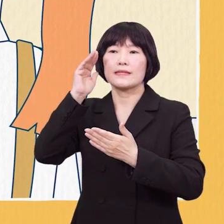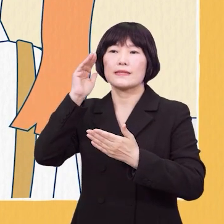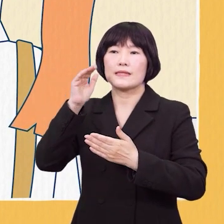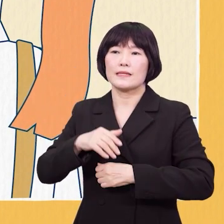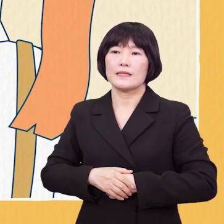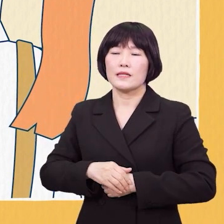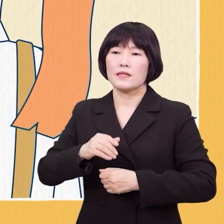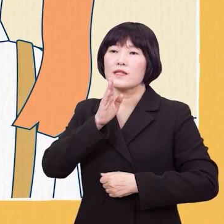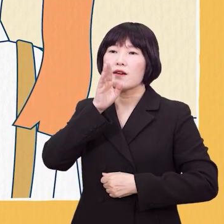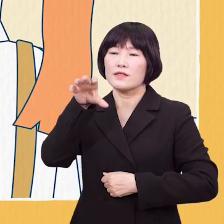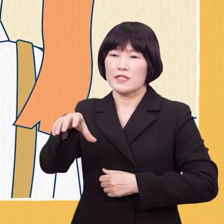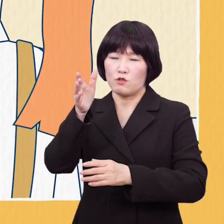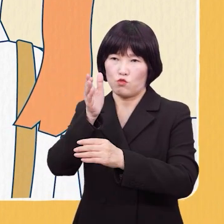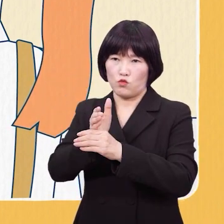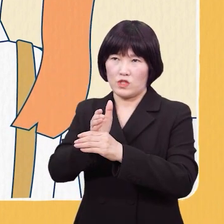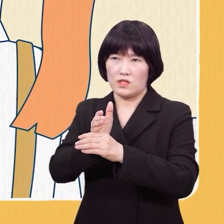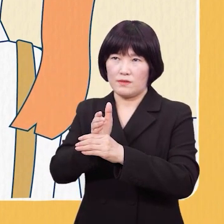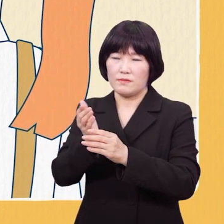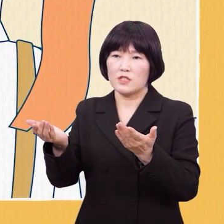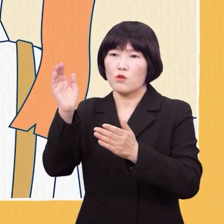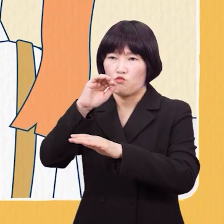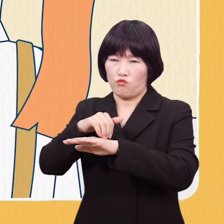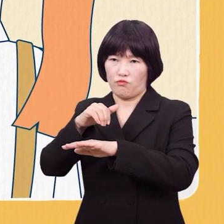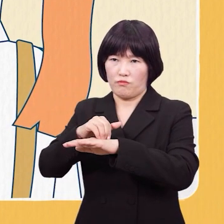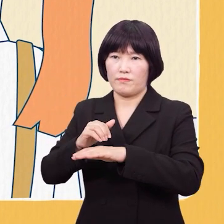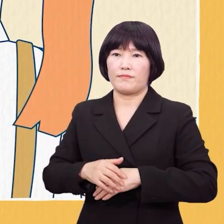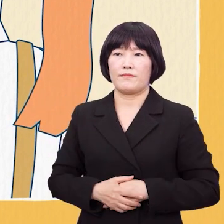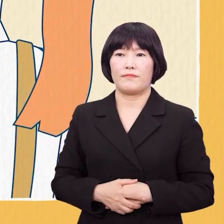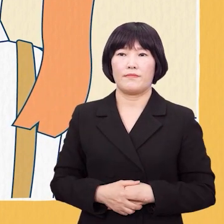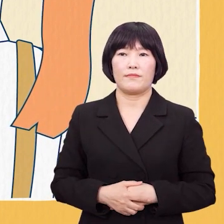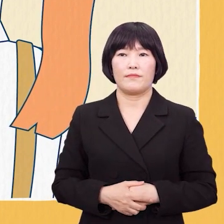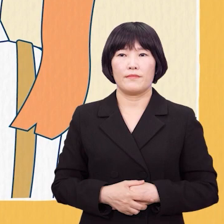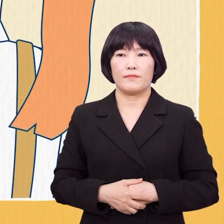대상으로 현장 중심 직업훈련을 실시합니다.